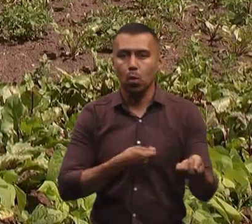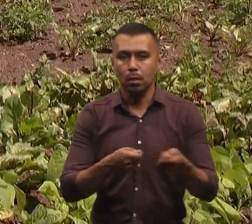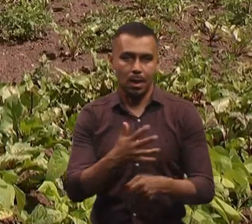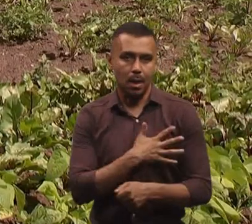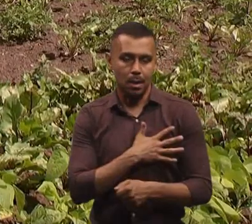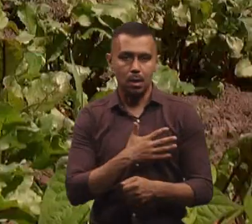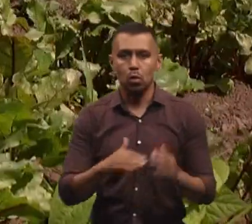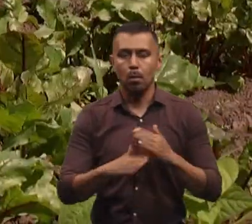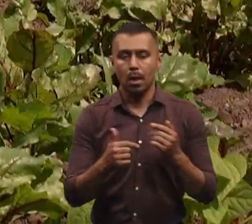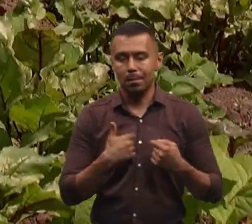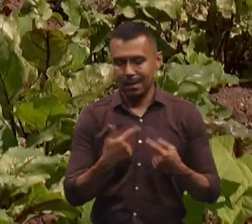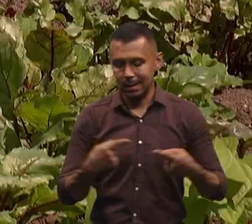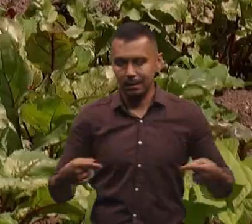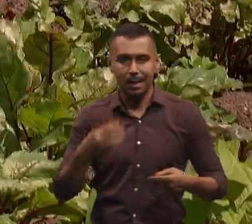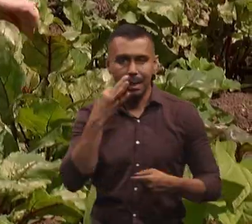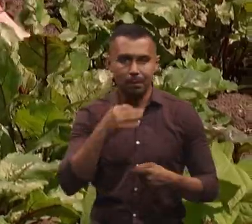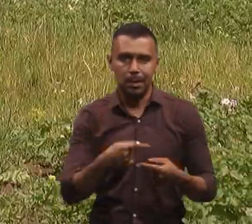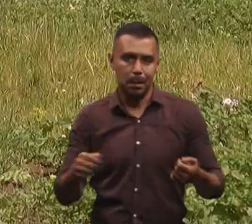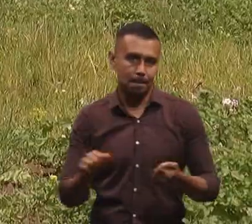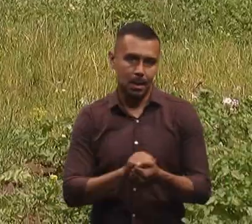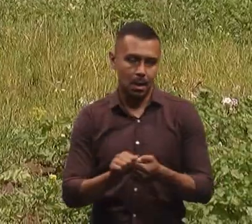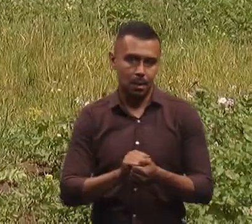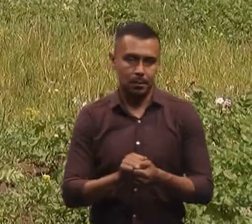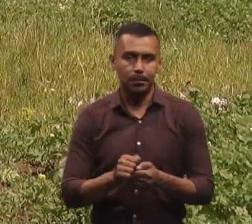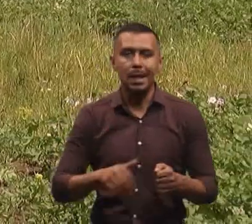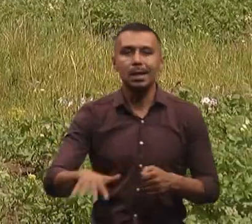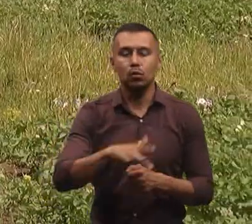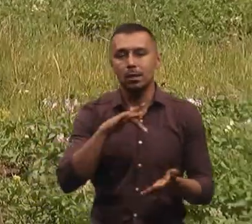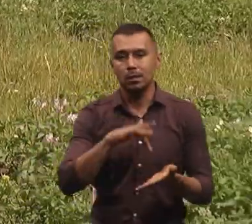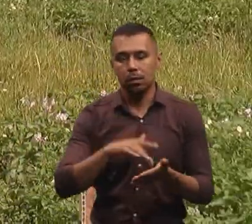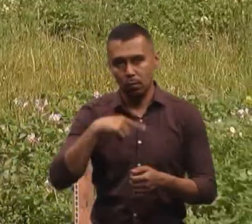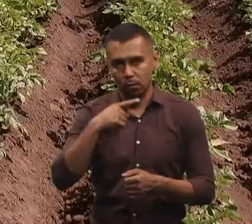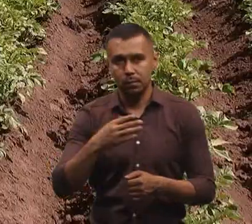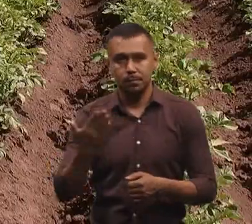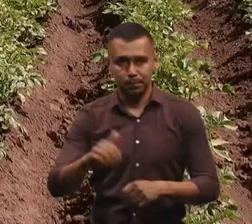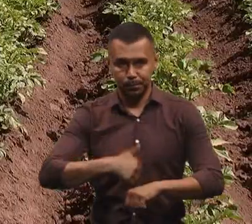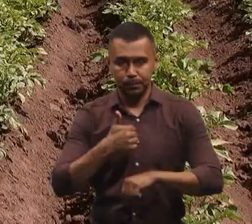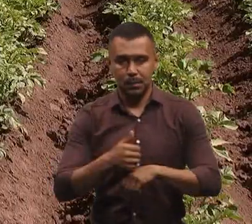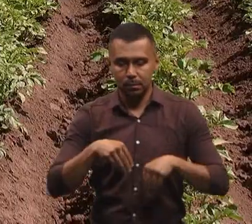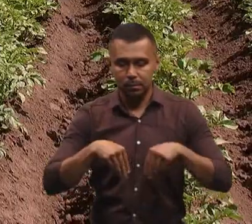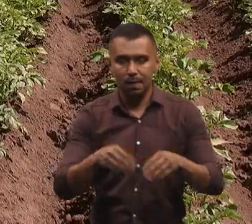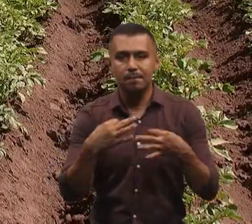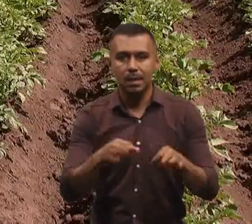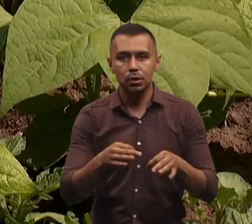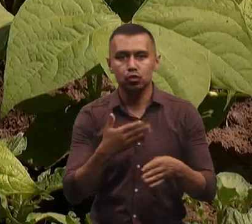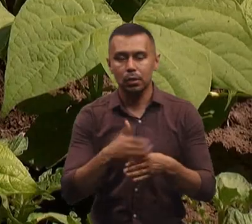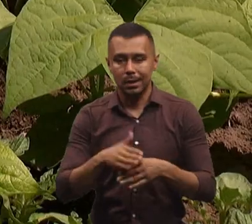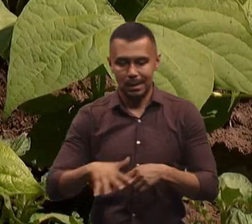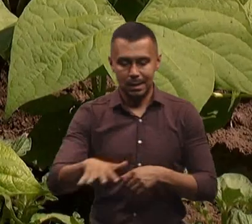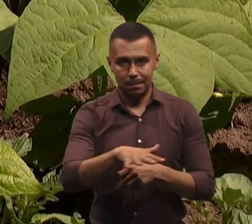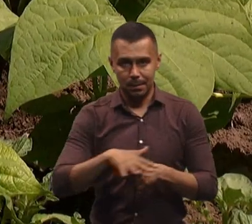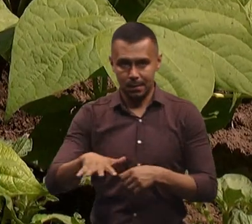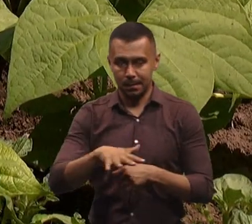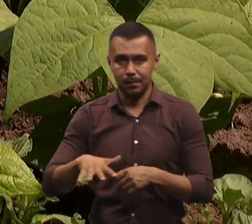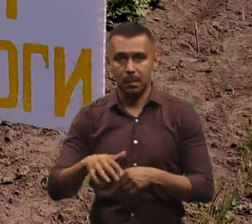допомагає нам різними насіннєвими та іншими матеріалами. На території центру, говорить очільниця, засадили вільні клаптики землі та високі